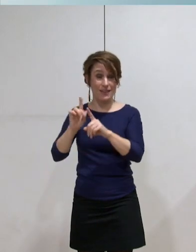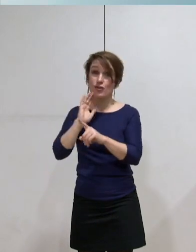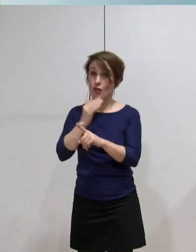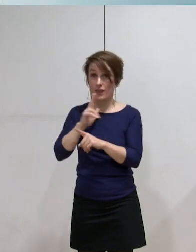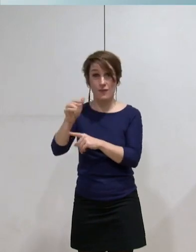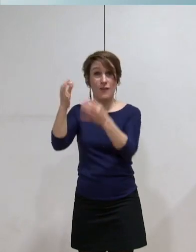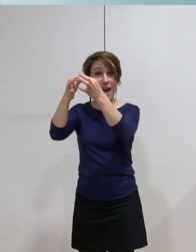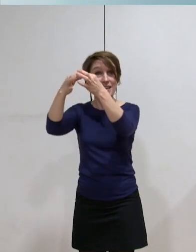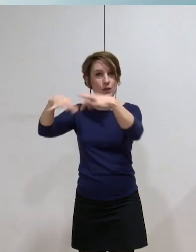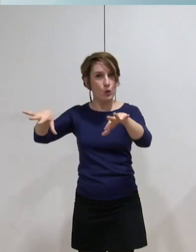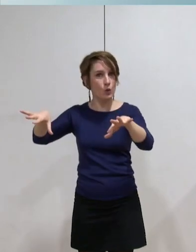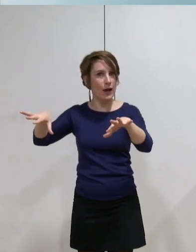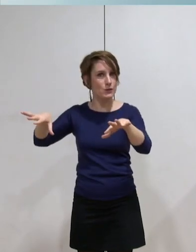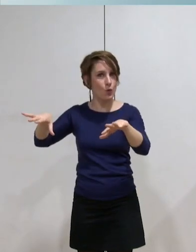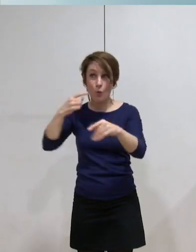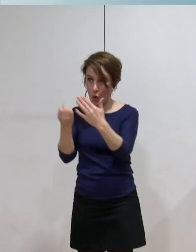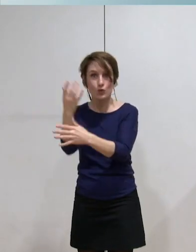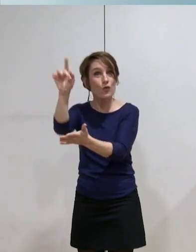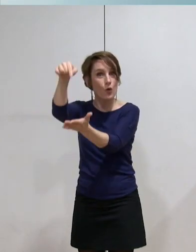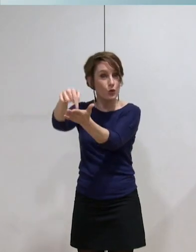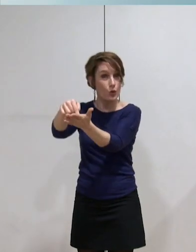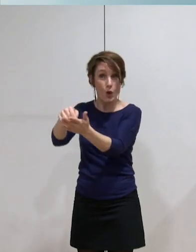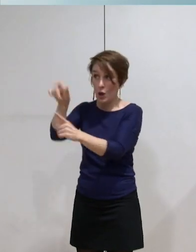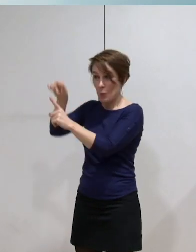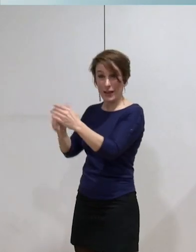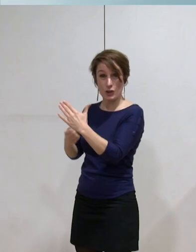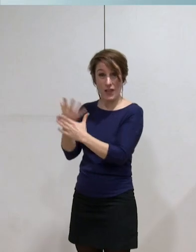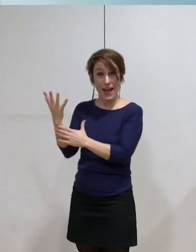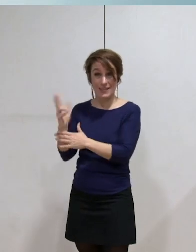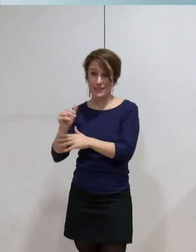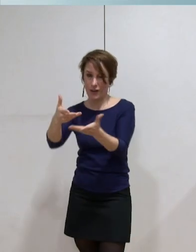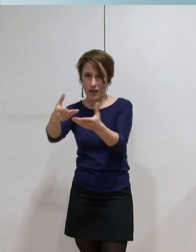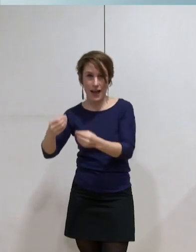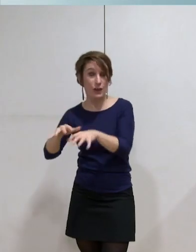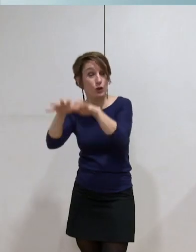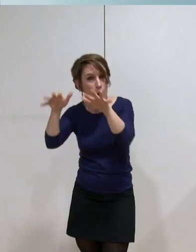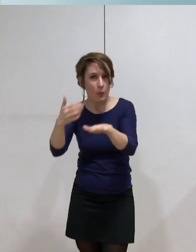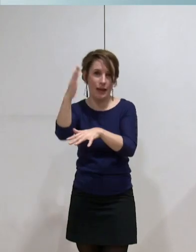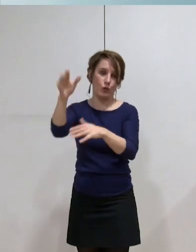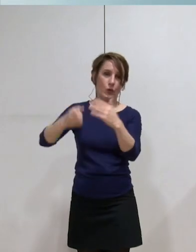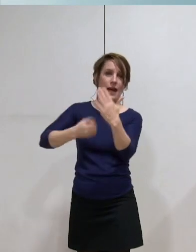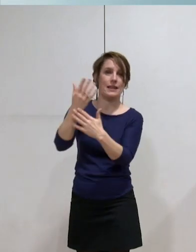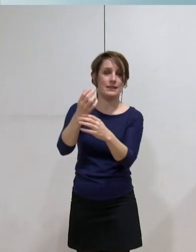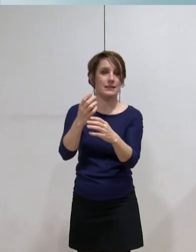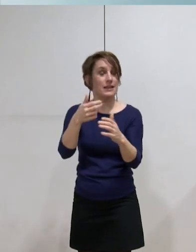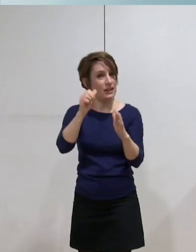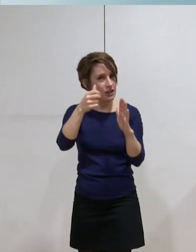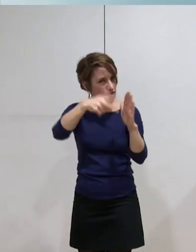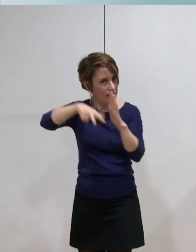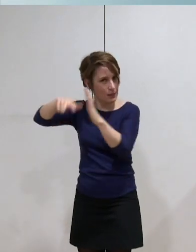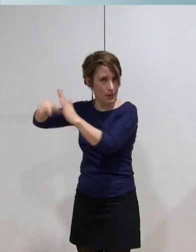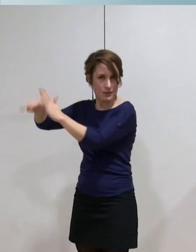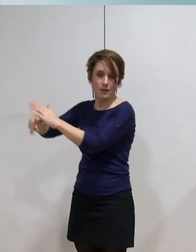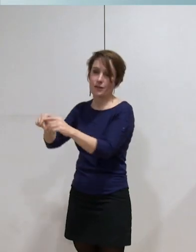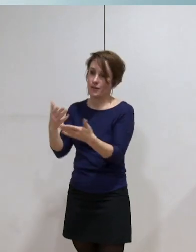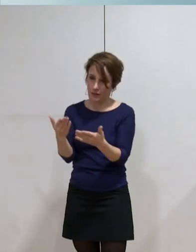et oui un artiste qui en accueillera beaucoup d'autres tous les trimestres et c'est pour ça que nous avons fait comme